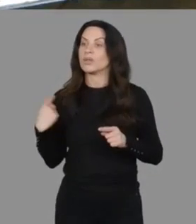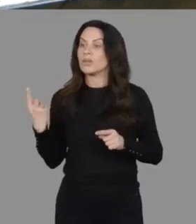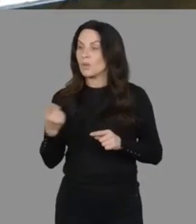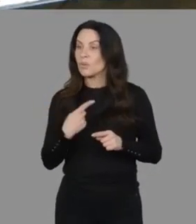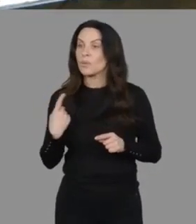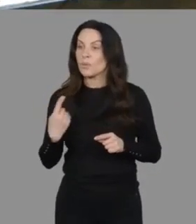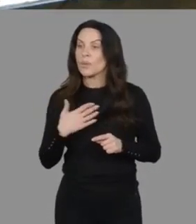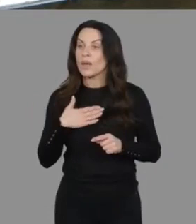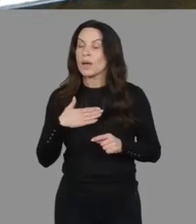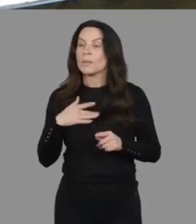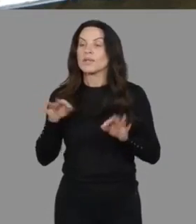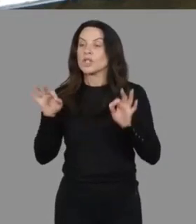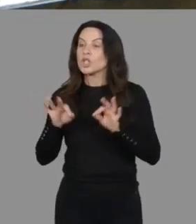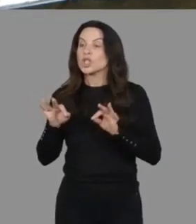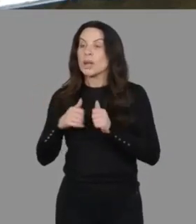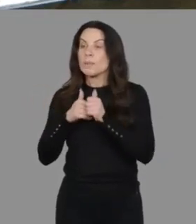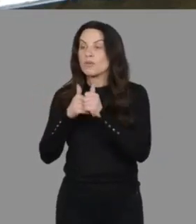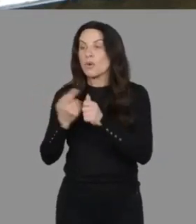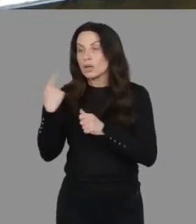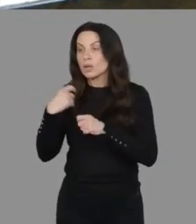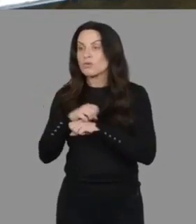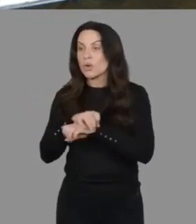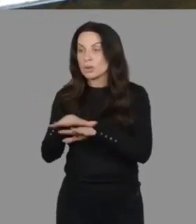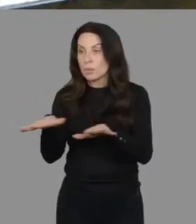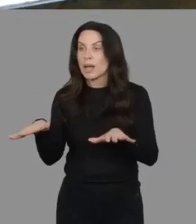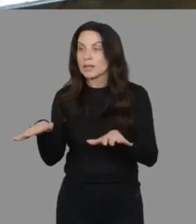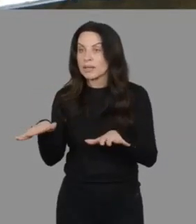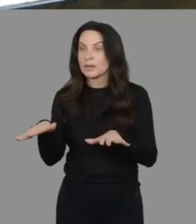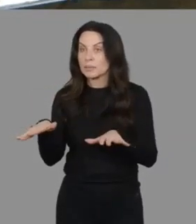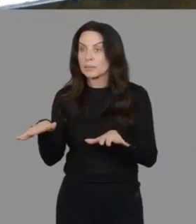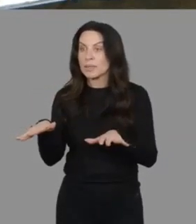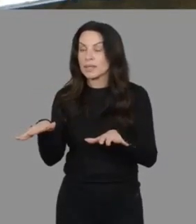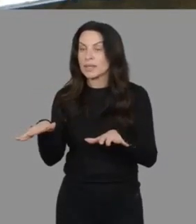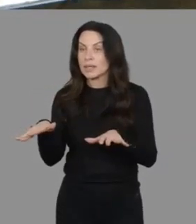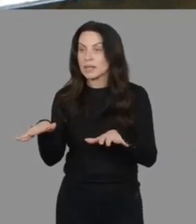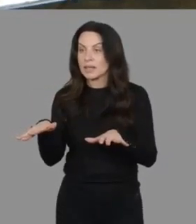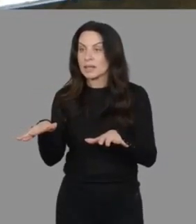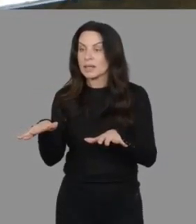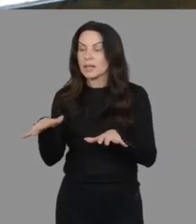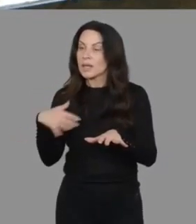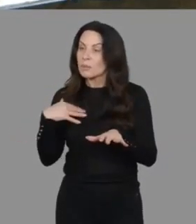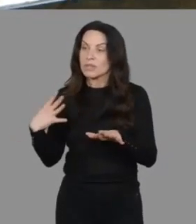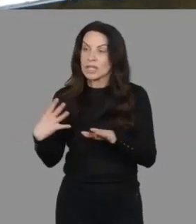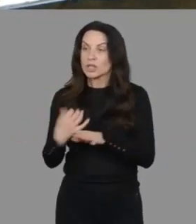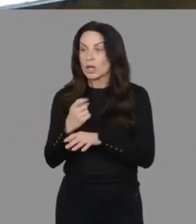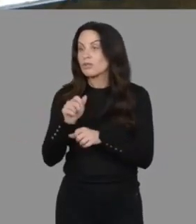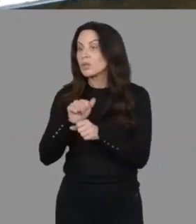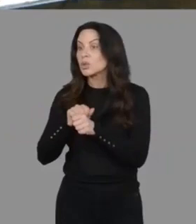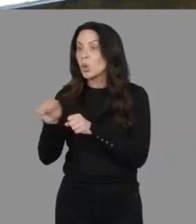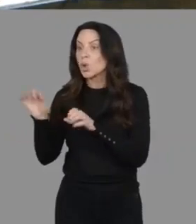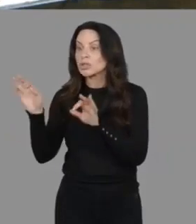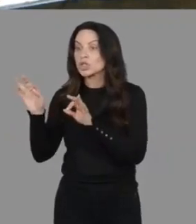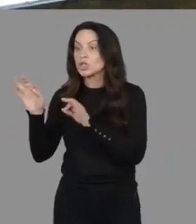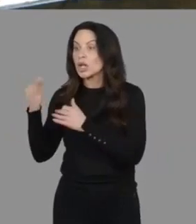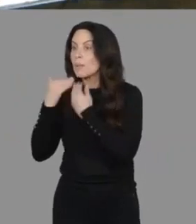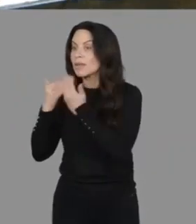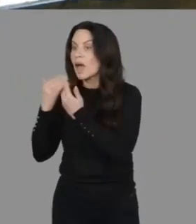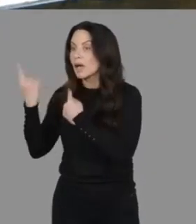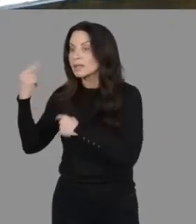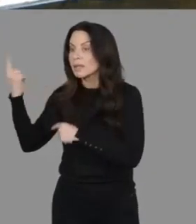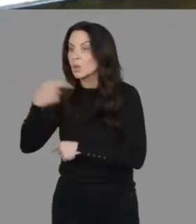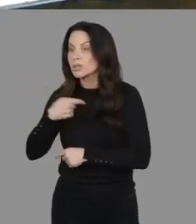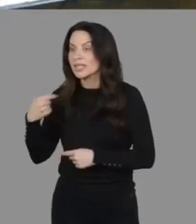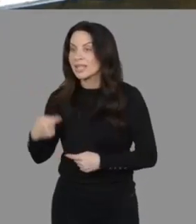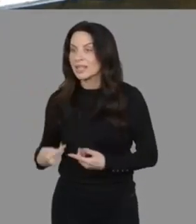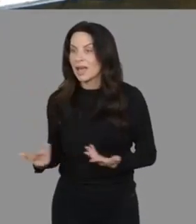scheint es gerade trotz der sehr beunruhigenden Nachrichten aus China, überwunden. Gleichzeitig werden wir